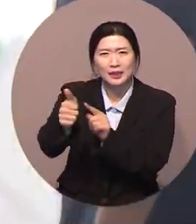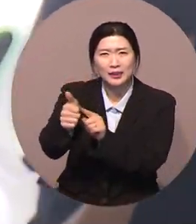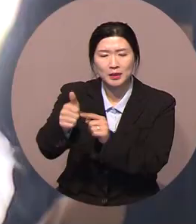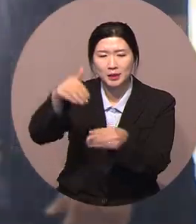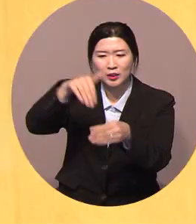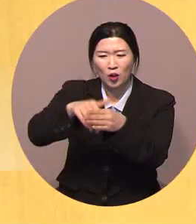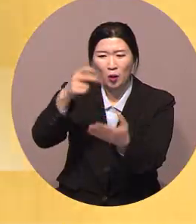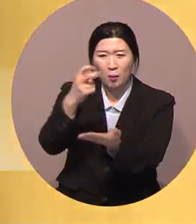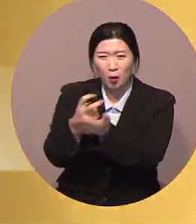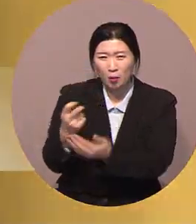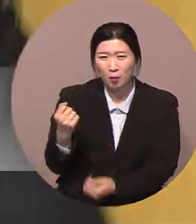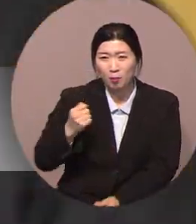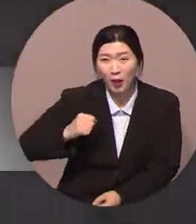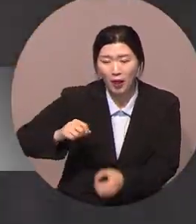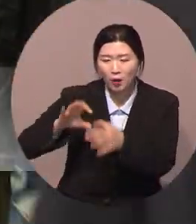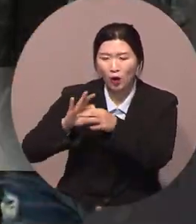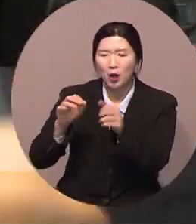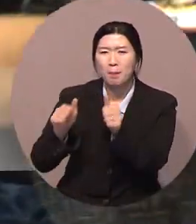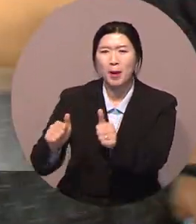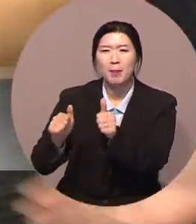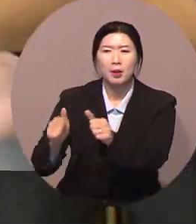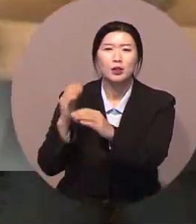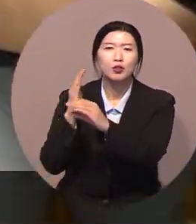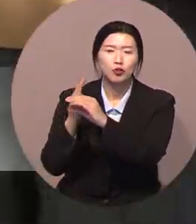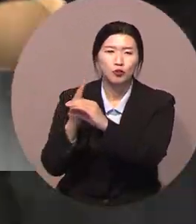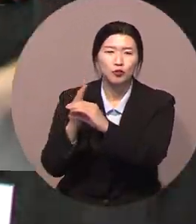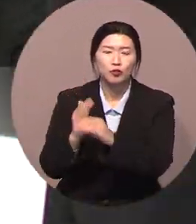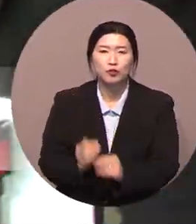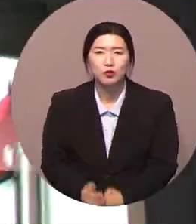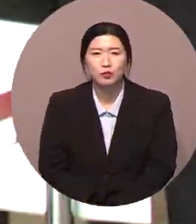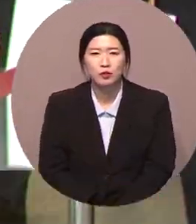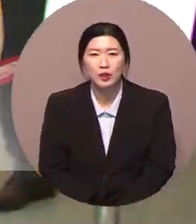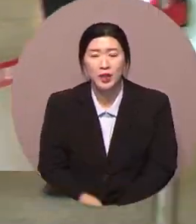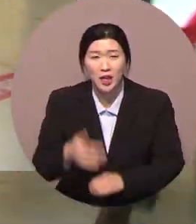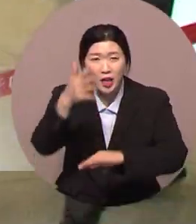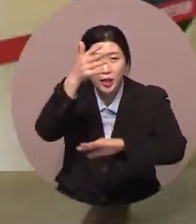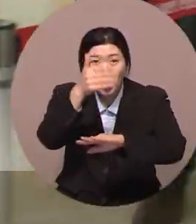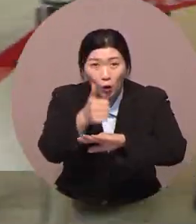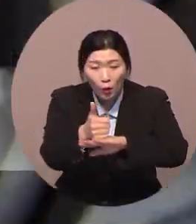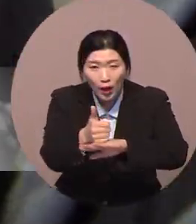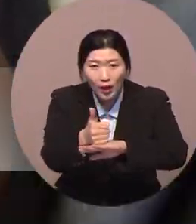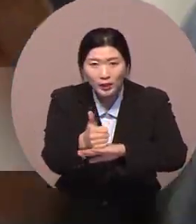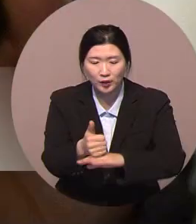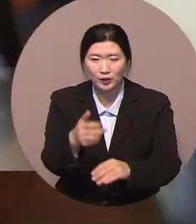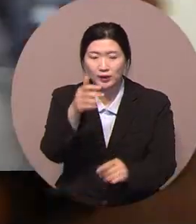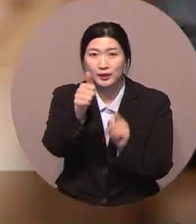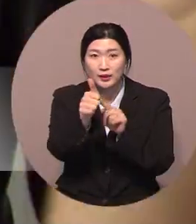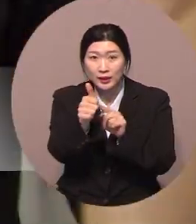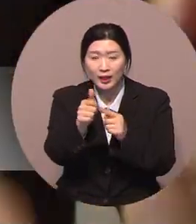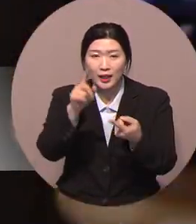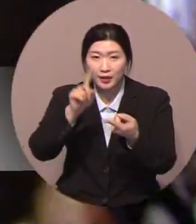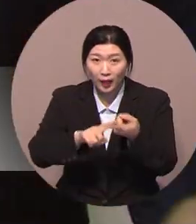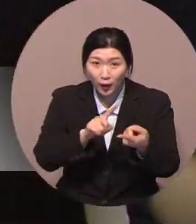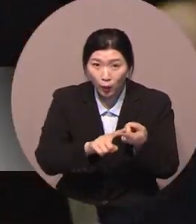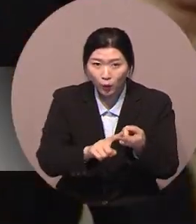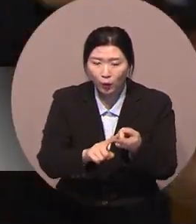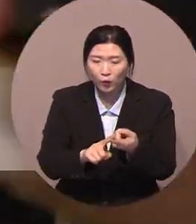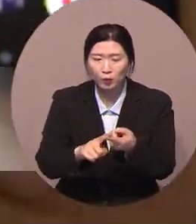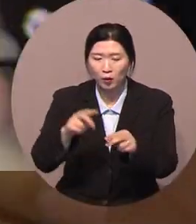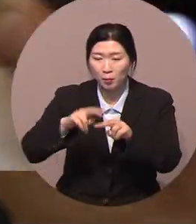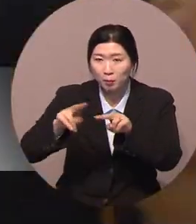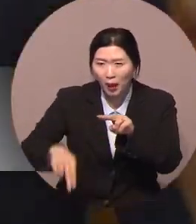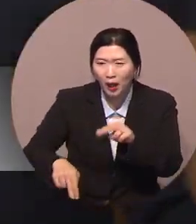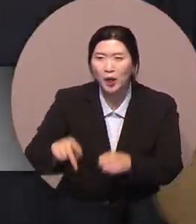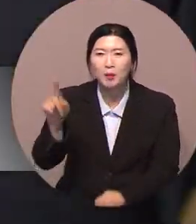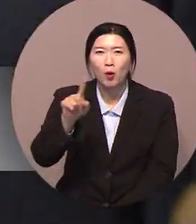법위반 재판이 가장 큰 변수로 떠올랐습니다 재판 결과에 따라 시장 재선거 여부가 정해지는데 이에